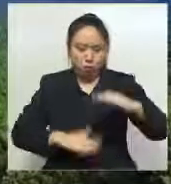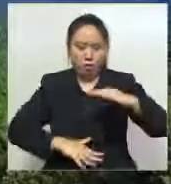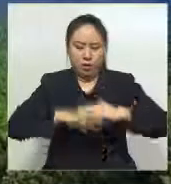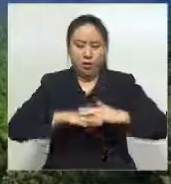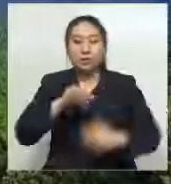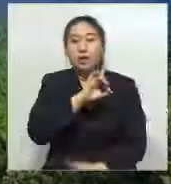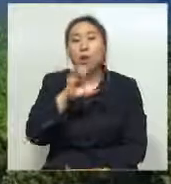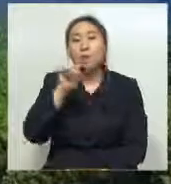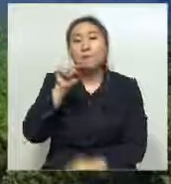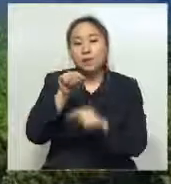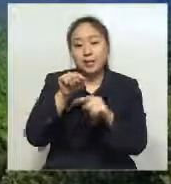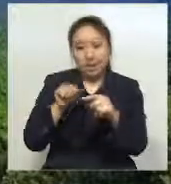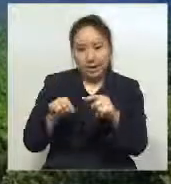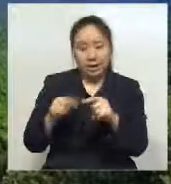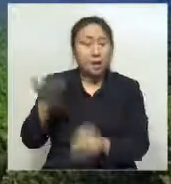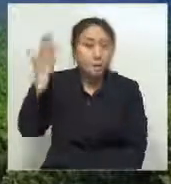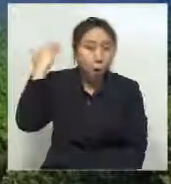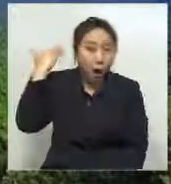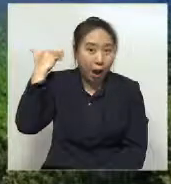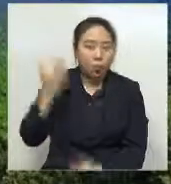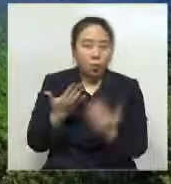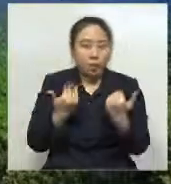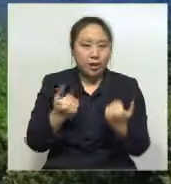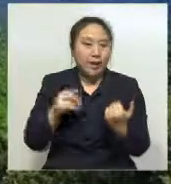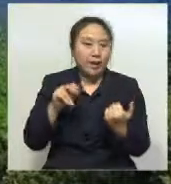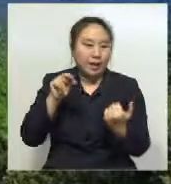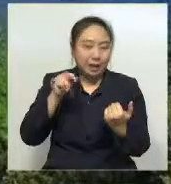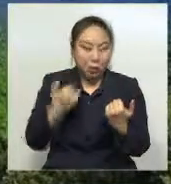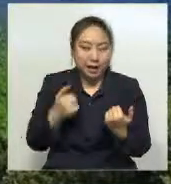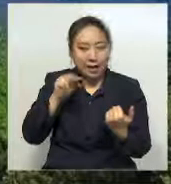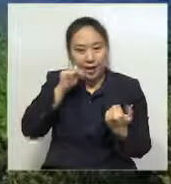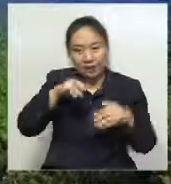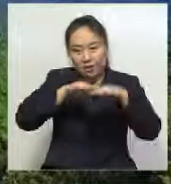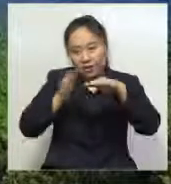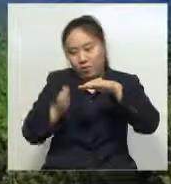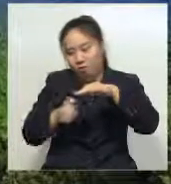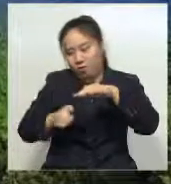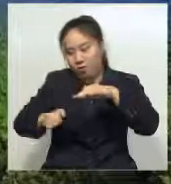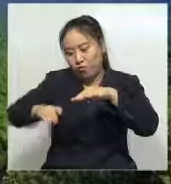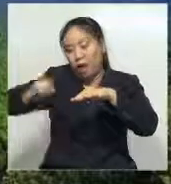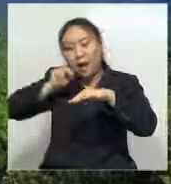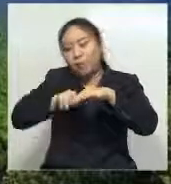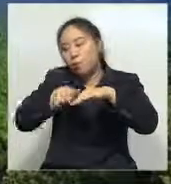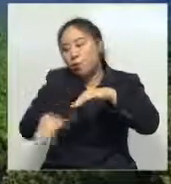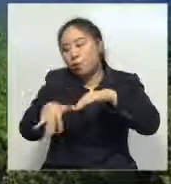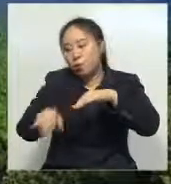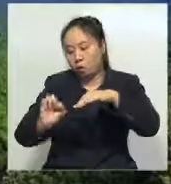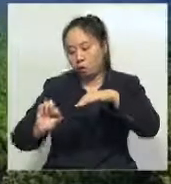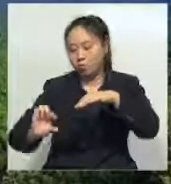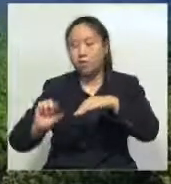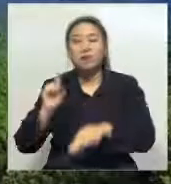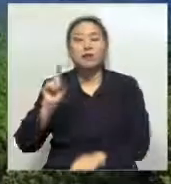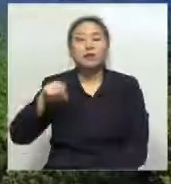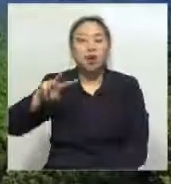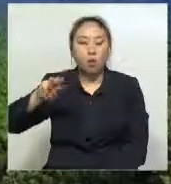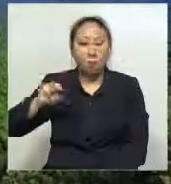ถือว่าลดลงจากเมื่อวานนี้มีน้ำล้นสปิลเวย์เพียง1เซนติเมตรเท่านั้นและคาดว่าวันนี้จะไม่มีน้ำไหลผ่านส